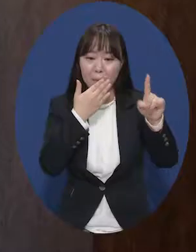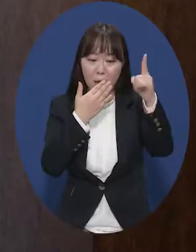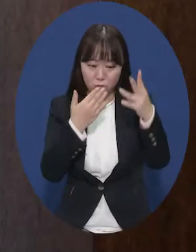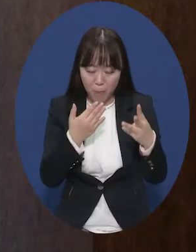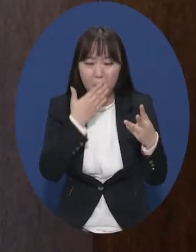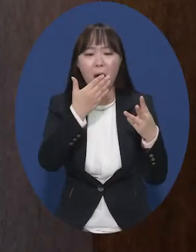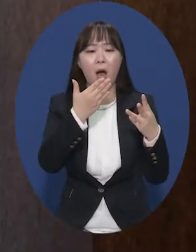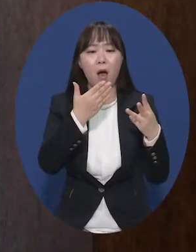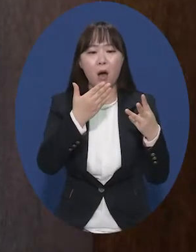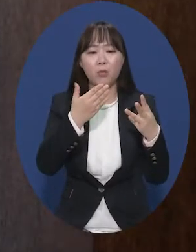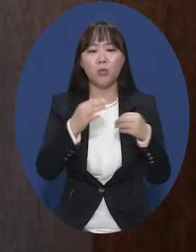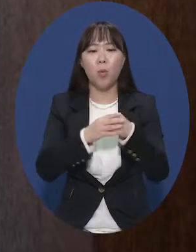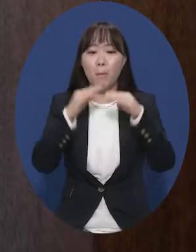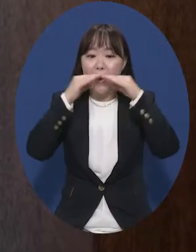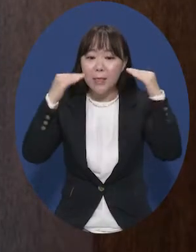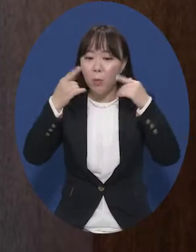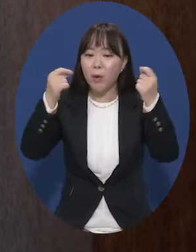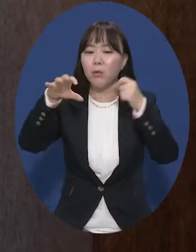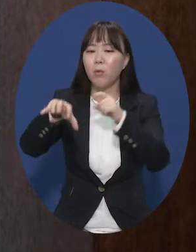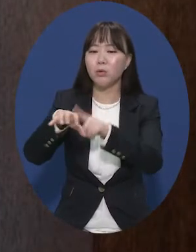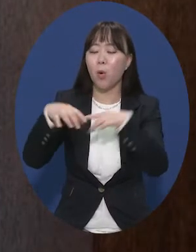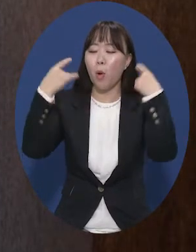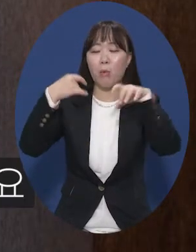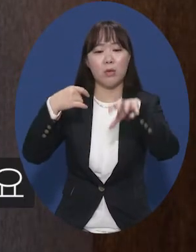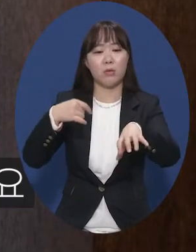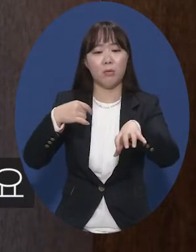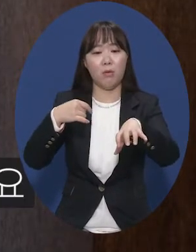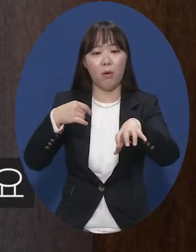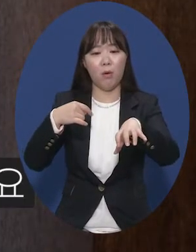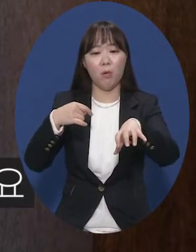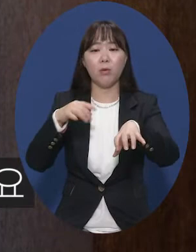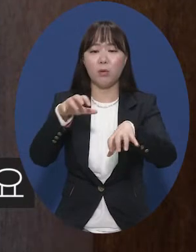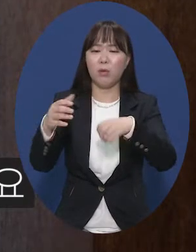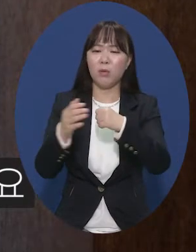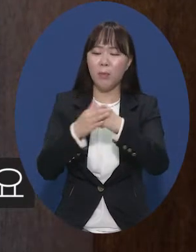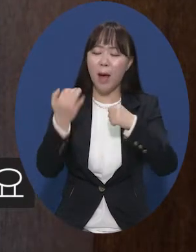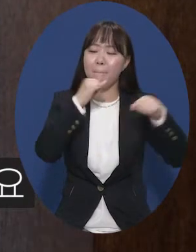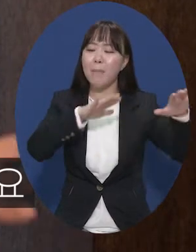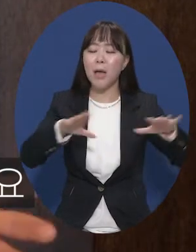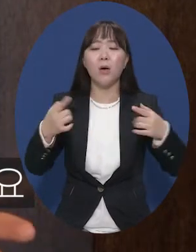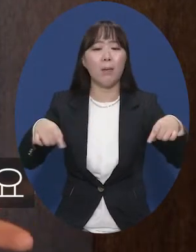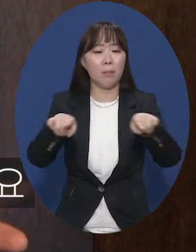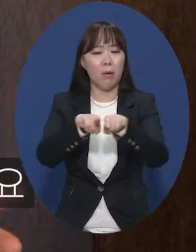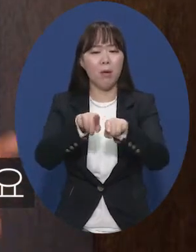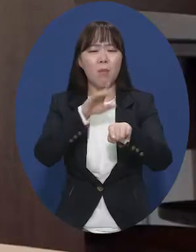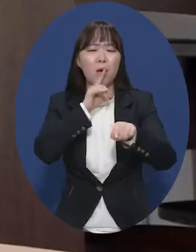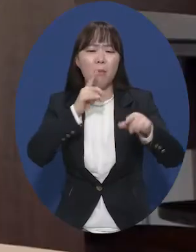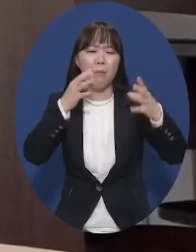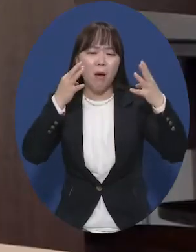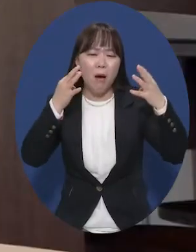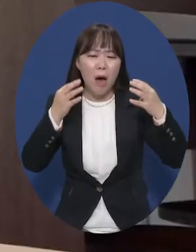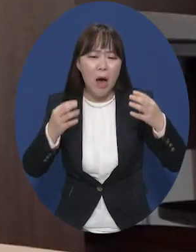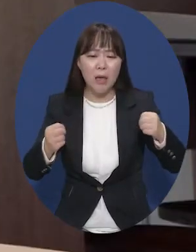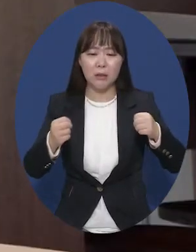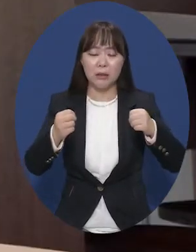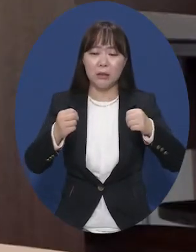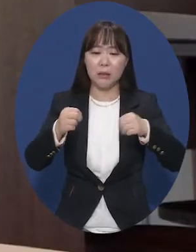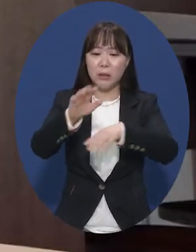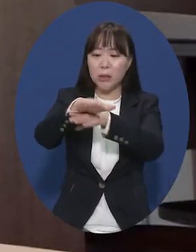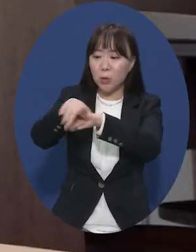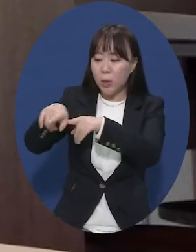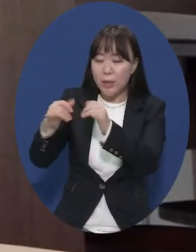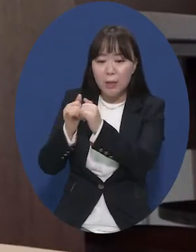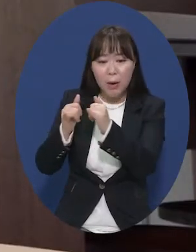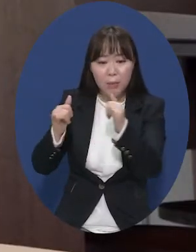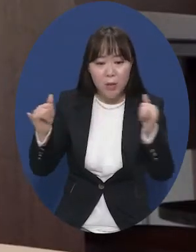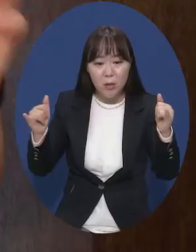있죠. 또 멕시코 툴룸 같은 경우는 관광지예요. 칸쿤에서 2시간밖에 안 떨어져 있는 카리브해거든요. 많은 멕시코의